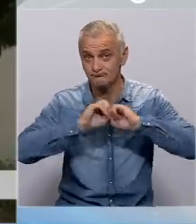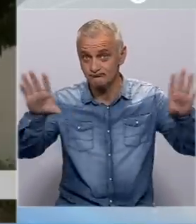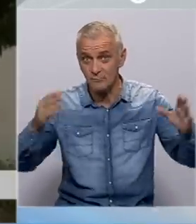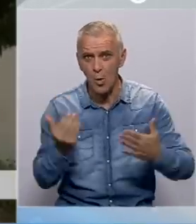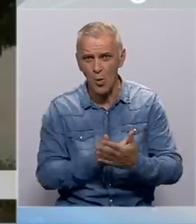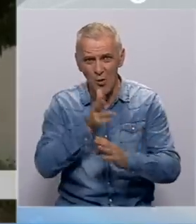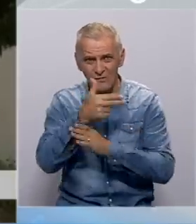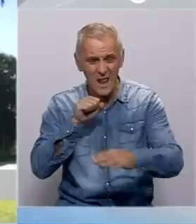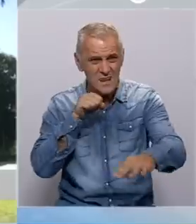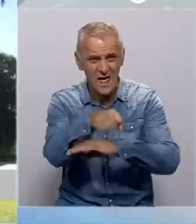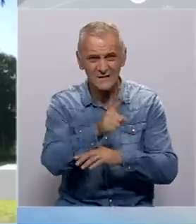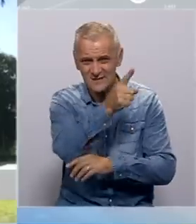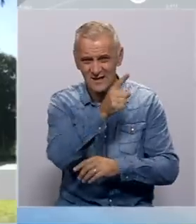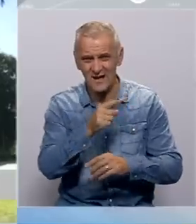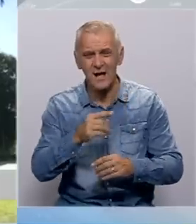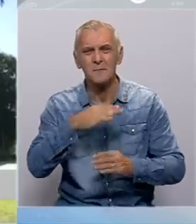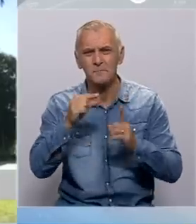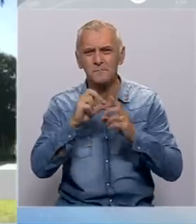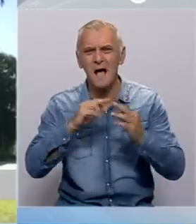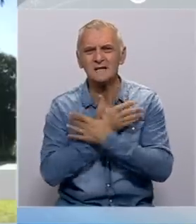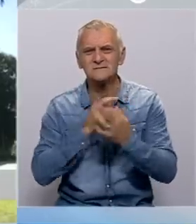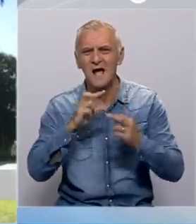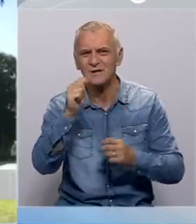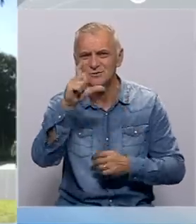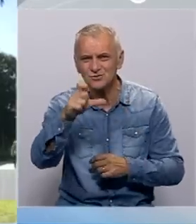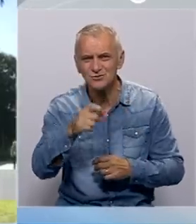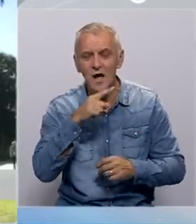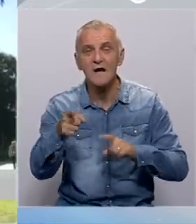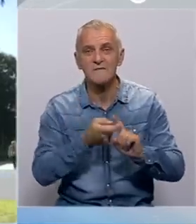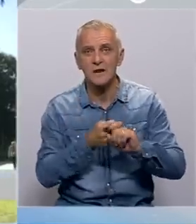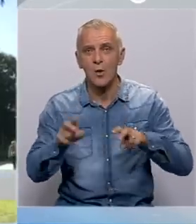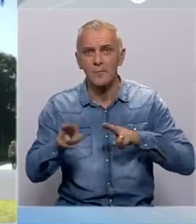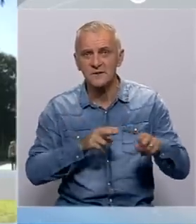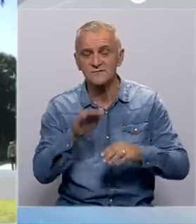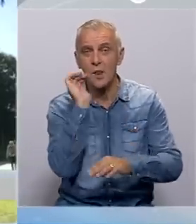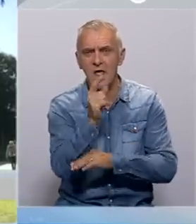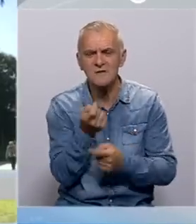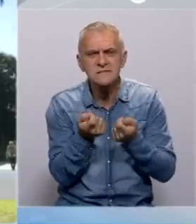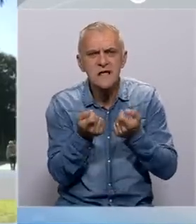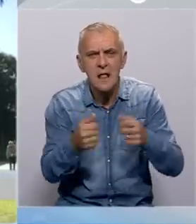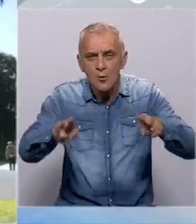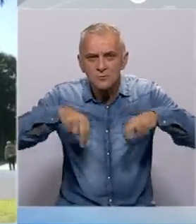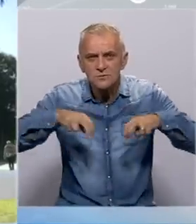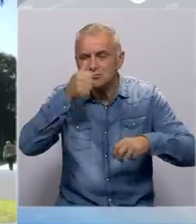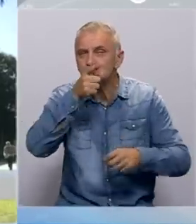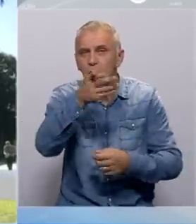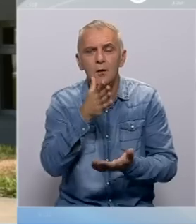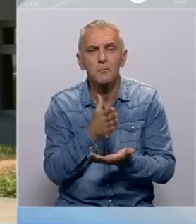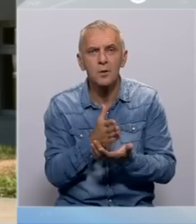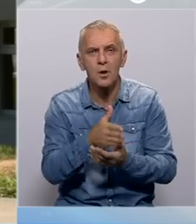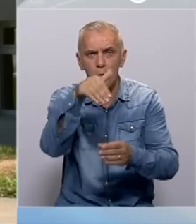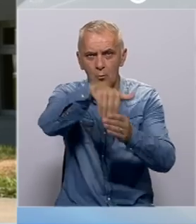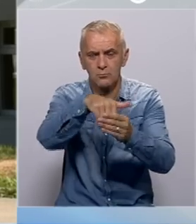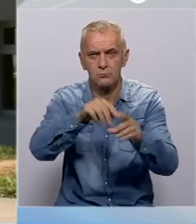snimak nasilja nad štićenicima Zavoda Pazarić, resorno federalno ministarstvo najavilo je detaljnu istragu o tome šta se dešavalo u